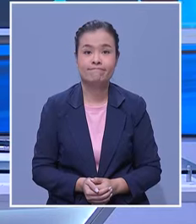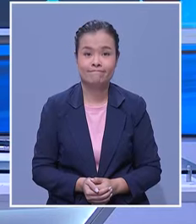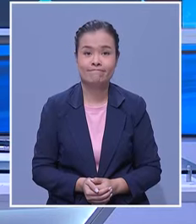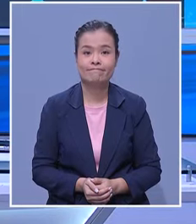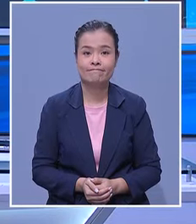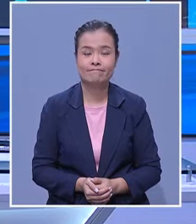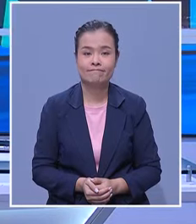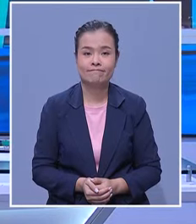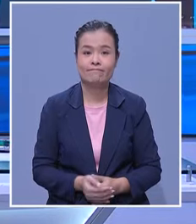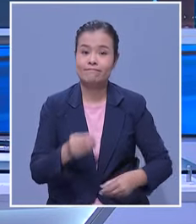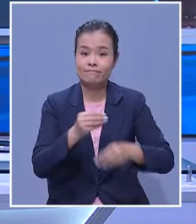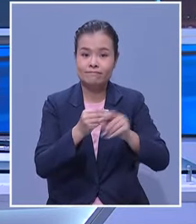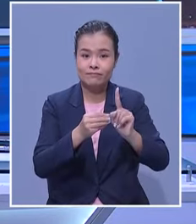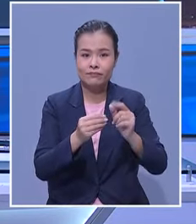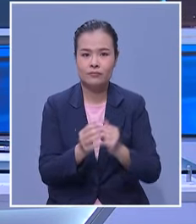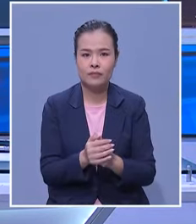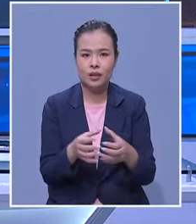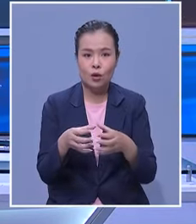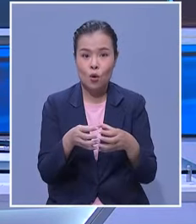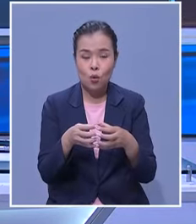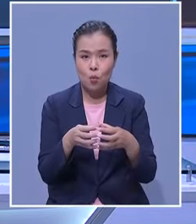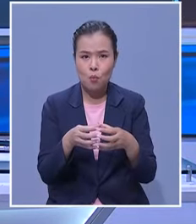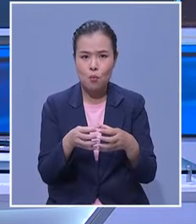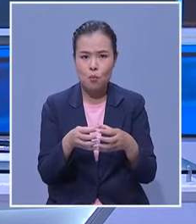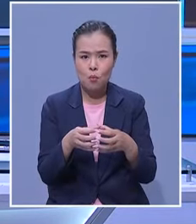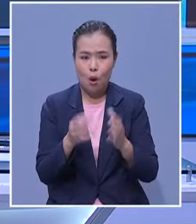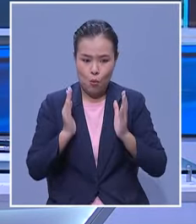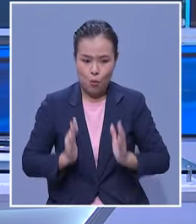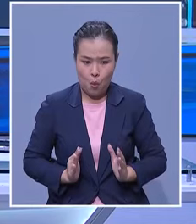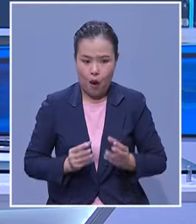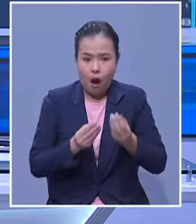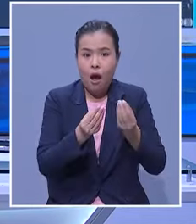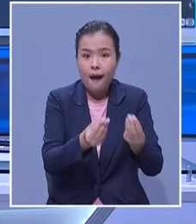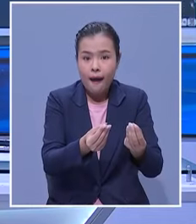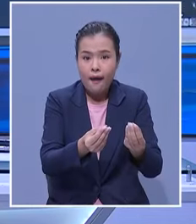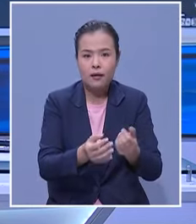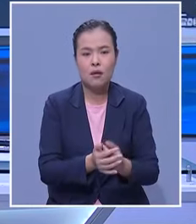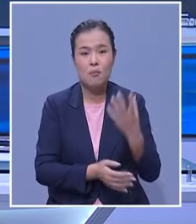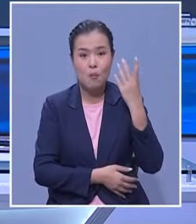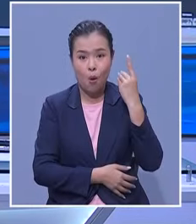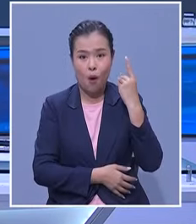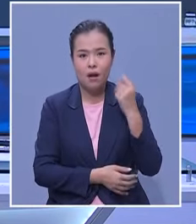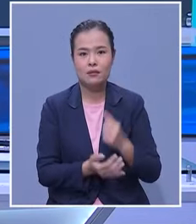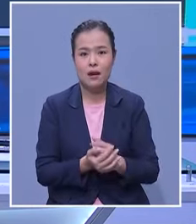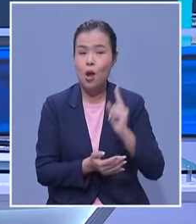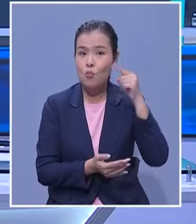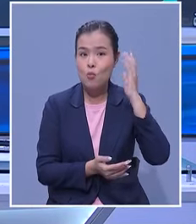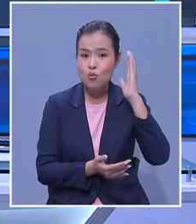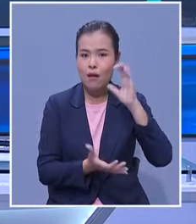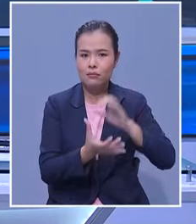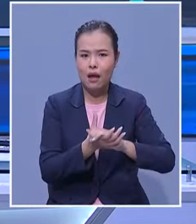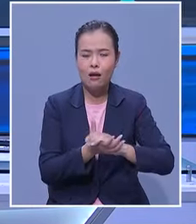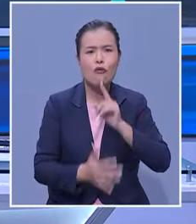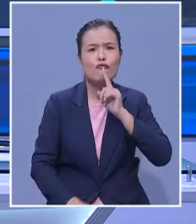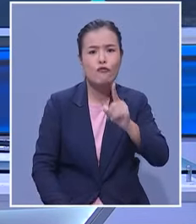สลับไปดูความคืบหน้าเรื่องของลัทธิถวายตัวนะคะเป็นโอ้โหอีกลัทธิใหม่จริงๆเมื่อวานนี้มี 2สามีพรยาไปร้องกับเพจ